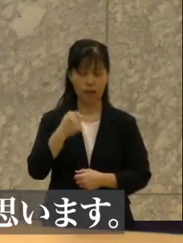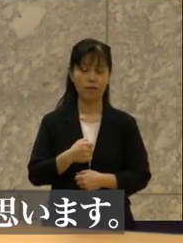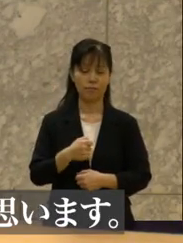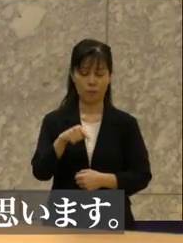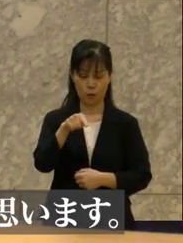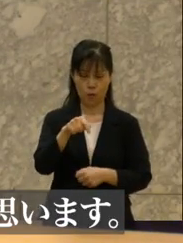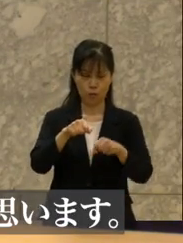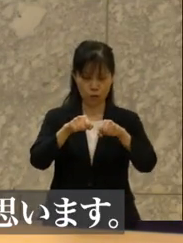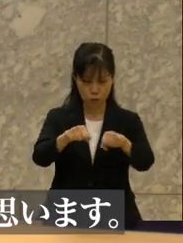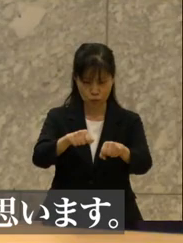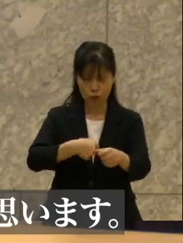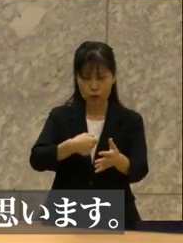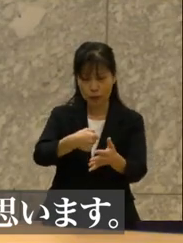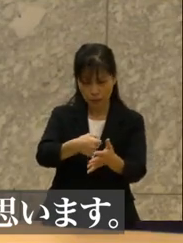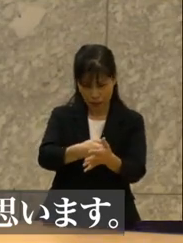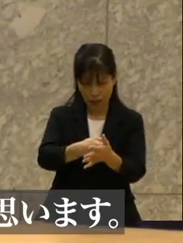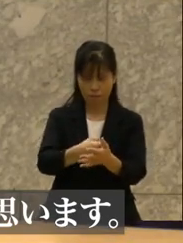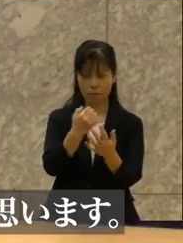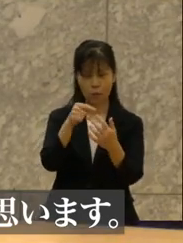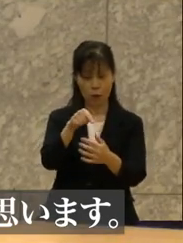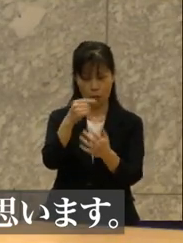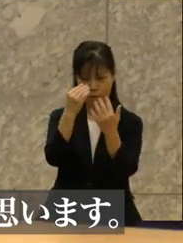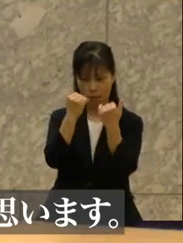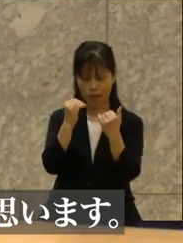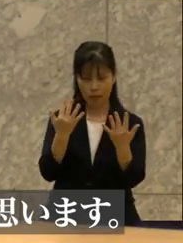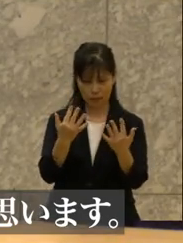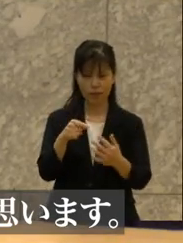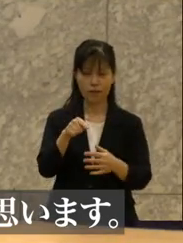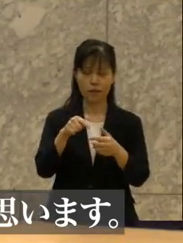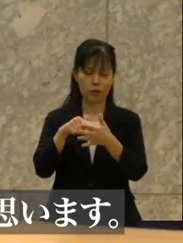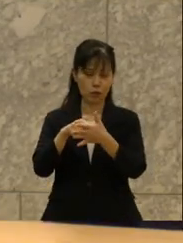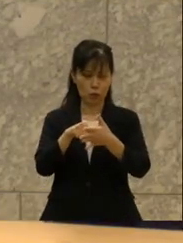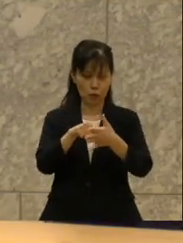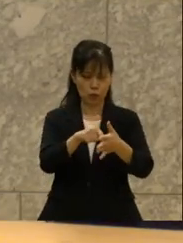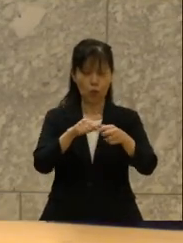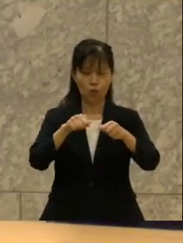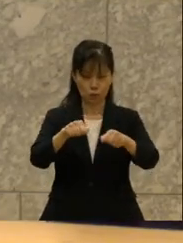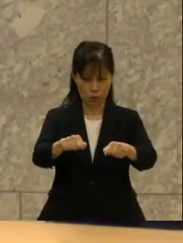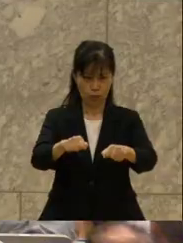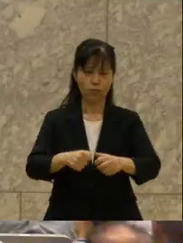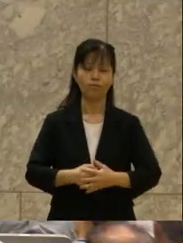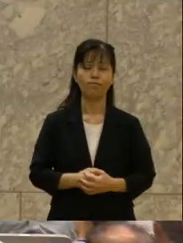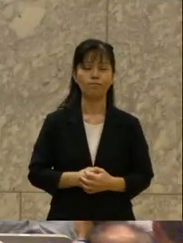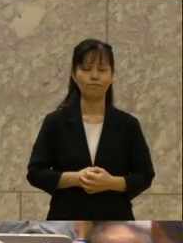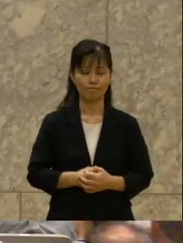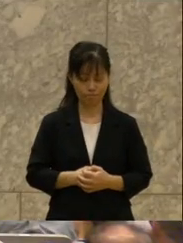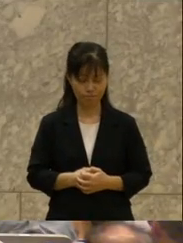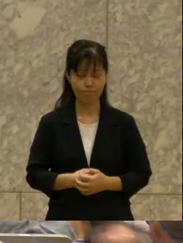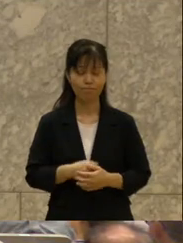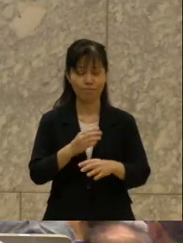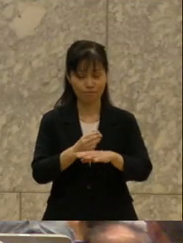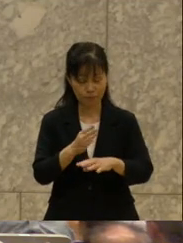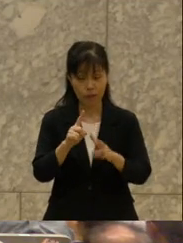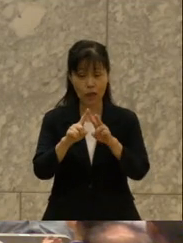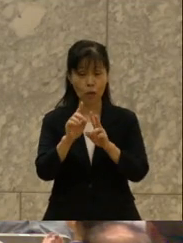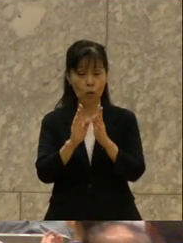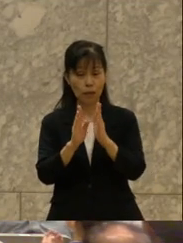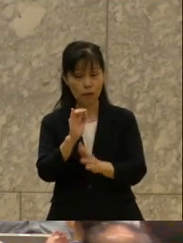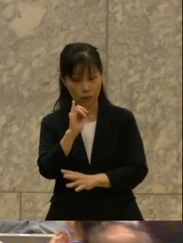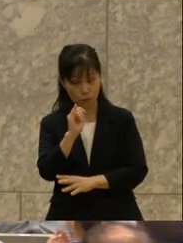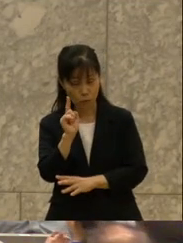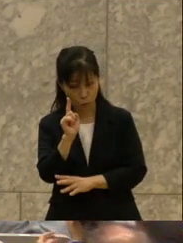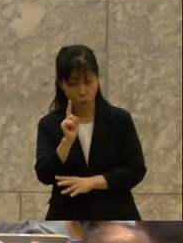で負けないような努力をすることだと思いますありがとうございます小林さん今